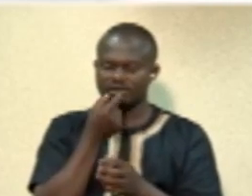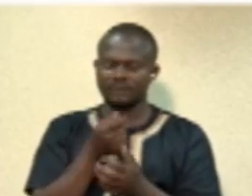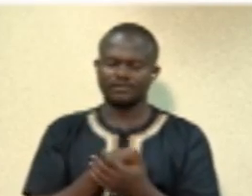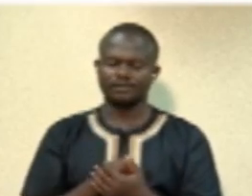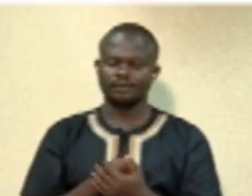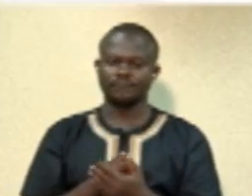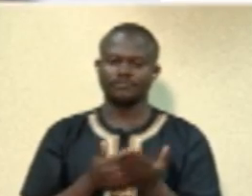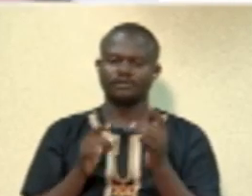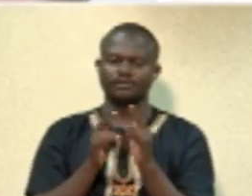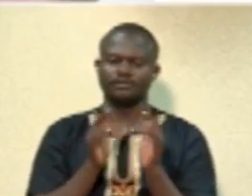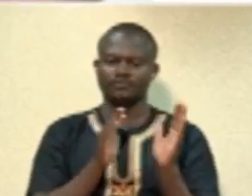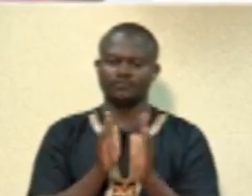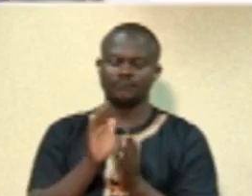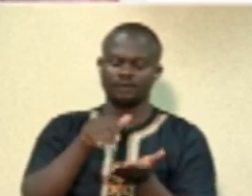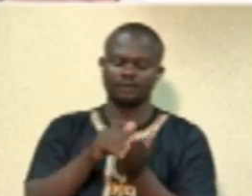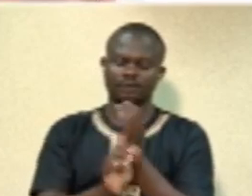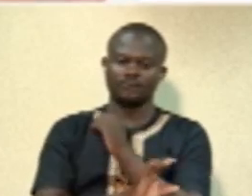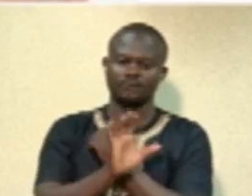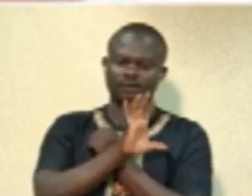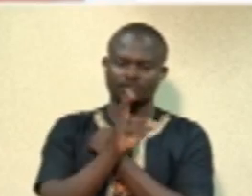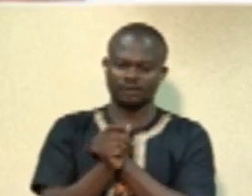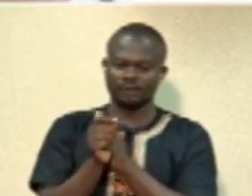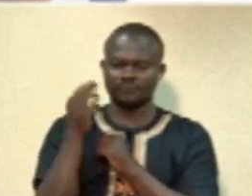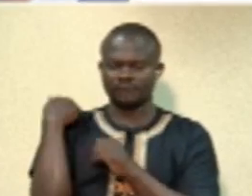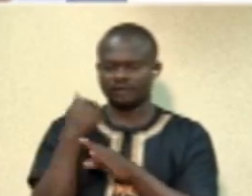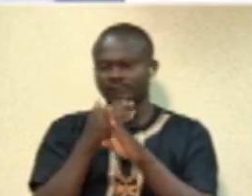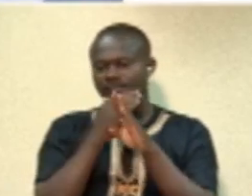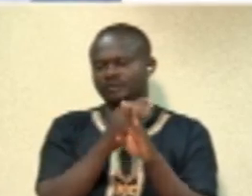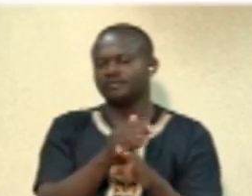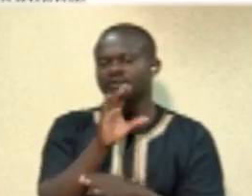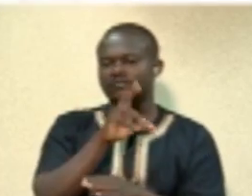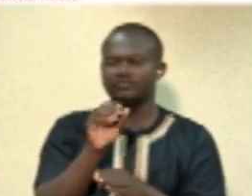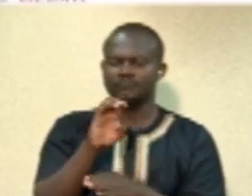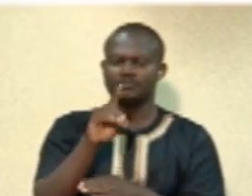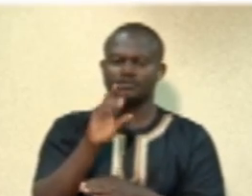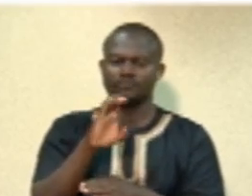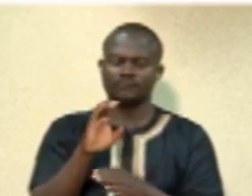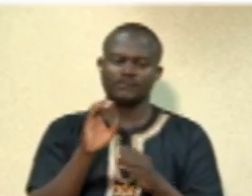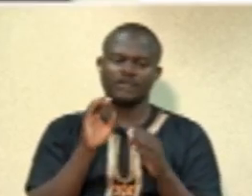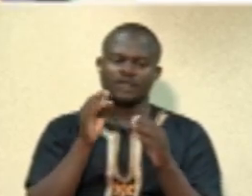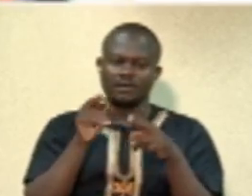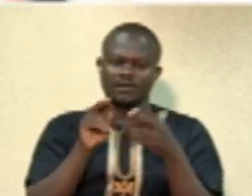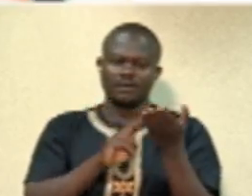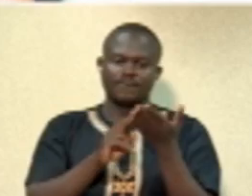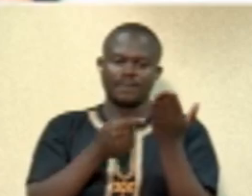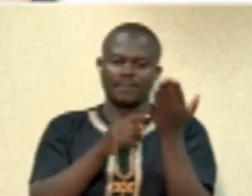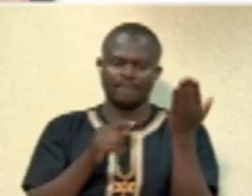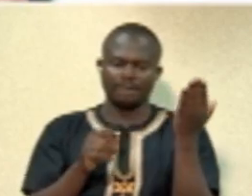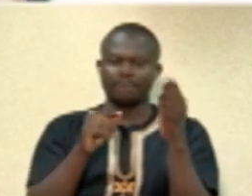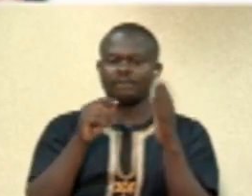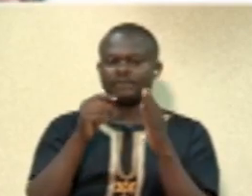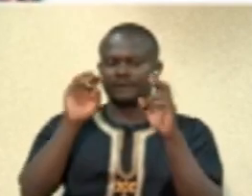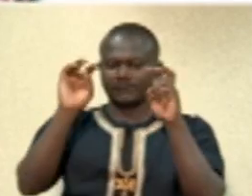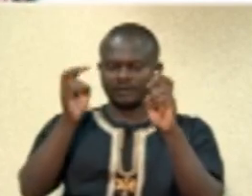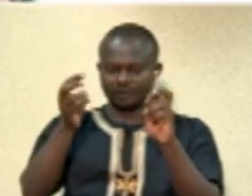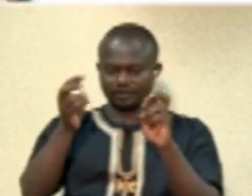Agency. Iyi nama yateguwe n'ikigo nyafurika gishinzwe kurwanya ibyorezo Africa CDC yabaye hifashishijwe ikoranabuhanga ku nsanganyamatsiko